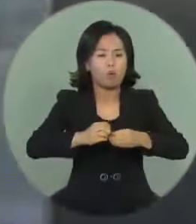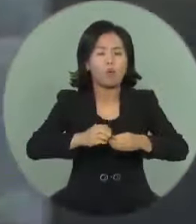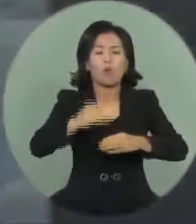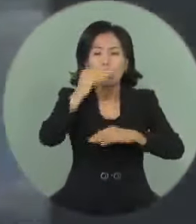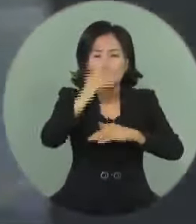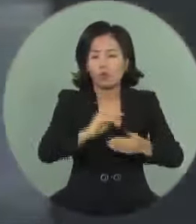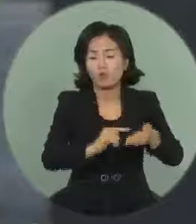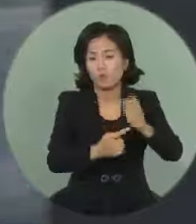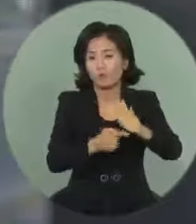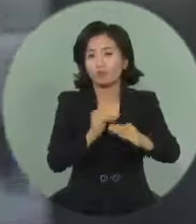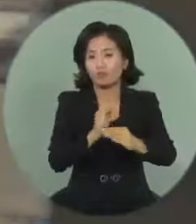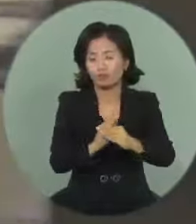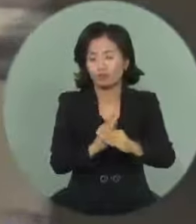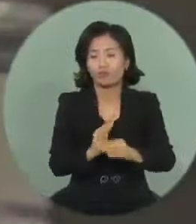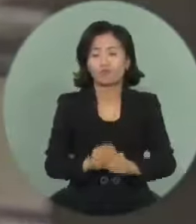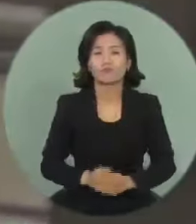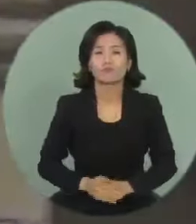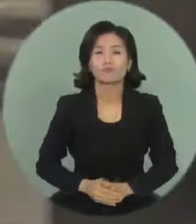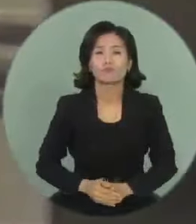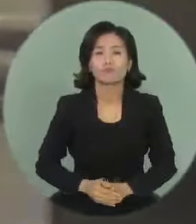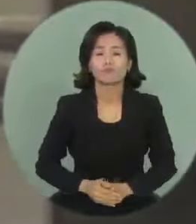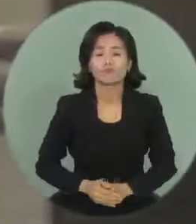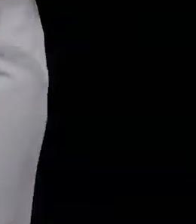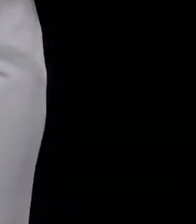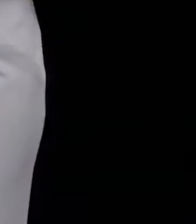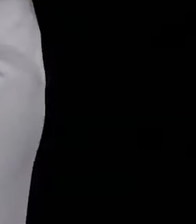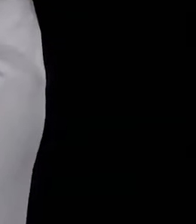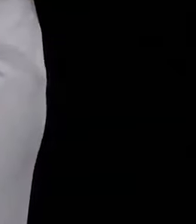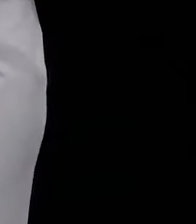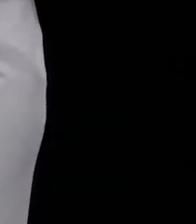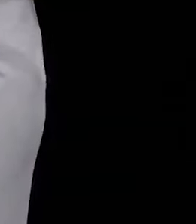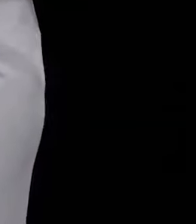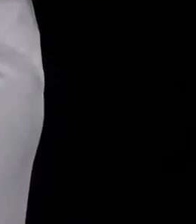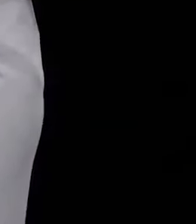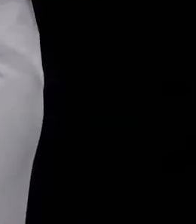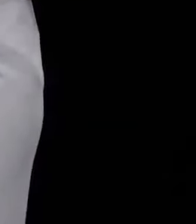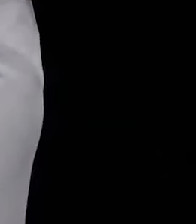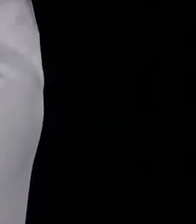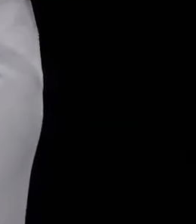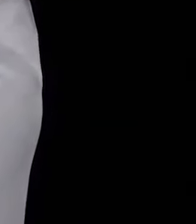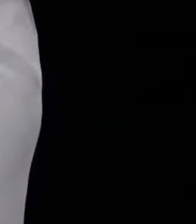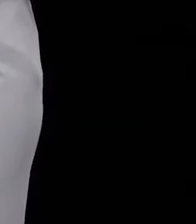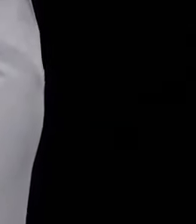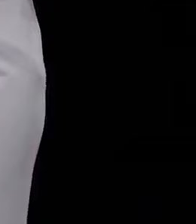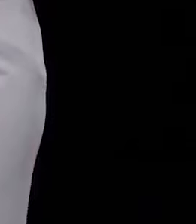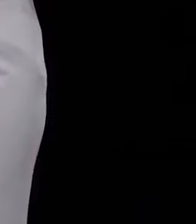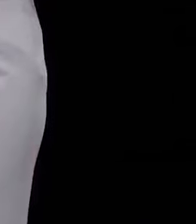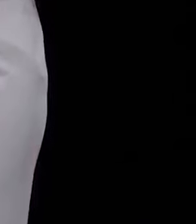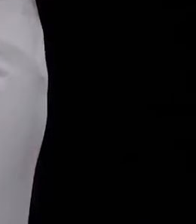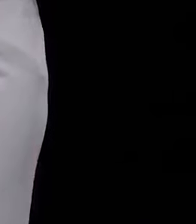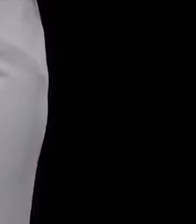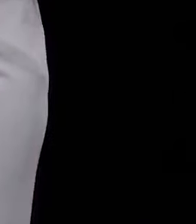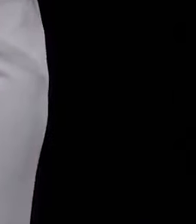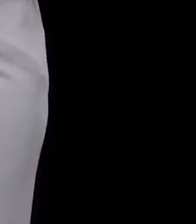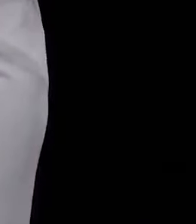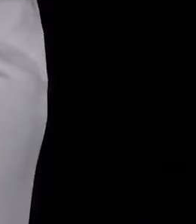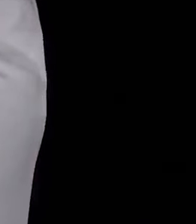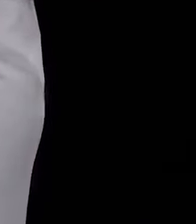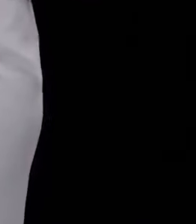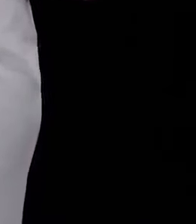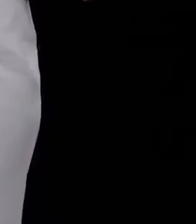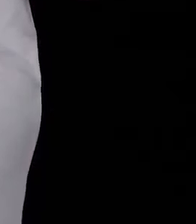실정입니다 MBC 뉴스 임지은 있니다 언제 어디서나 내손안의 뉴스 광주 NBC 뉴스